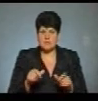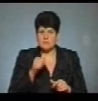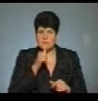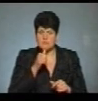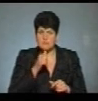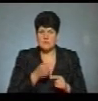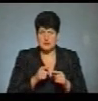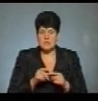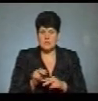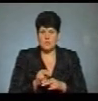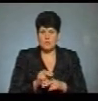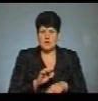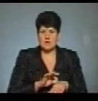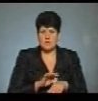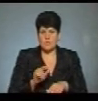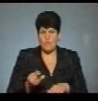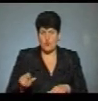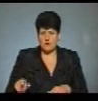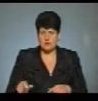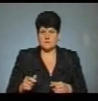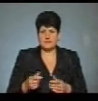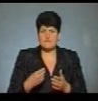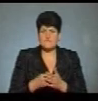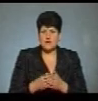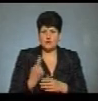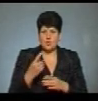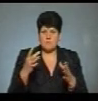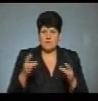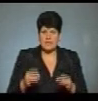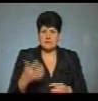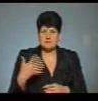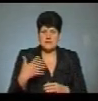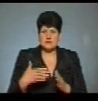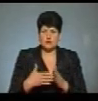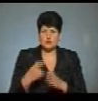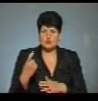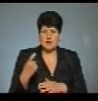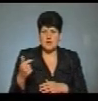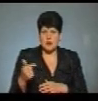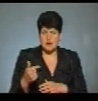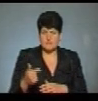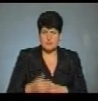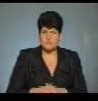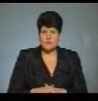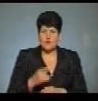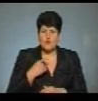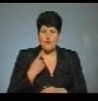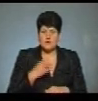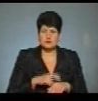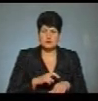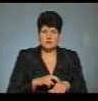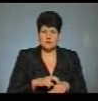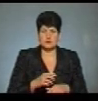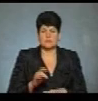застосувала його для лікування хворих на коронавірус. Собівартість такого пакета від 50 до 100 гривень, розповів анестезіолог Борщівської